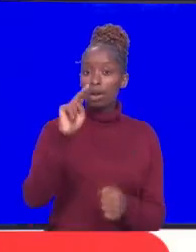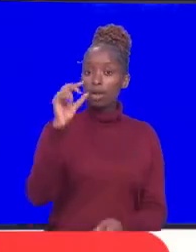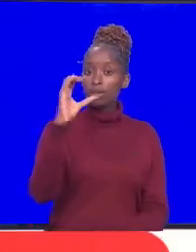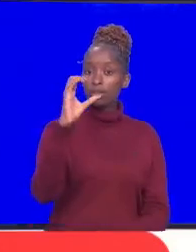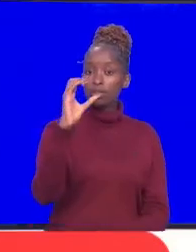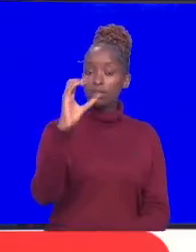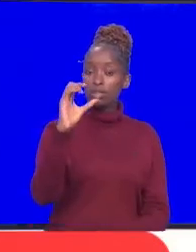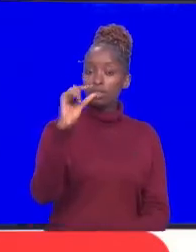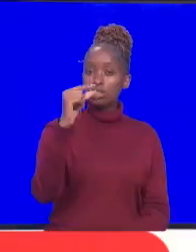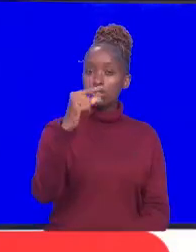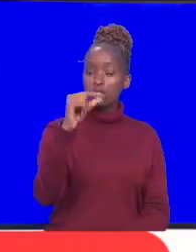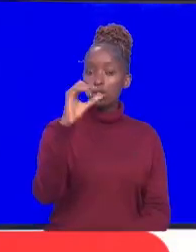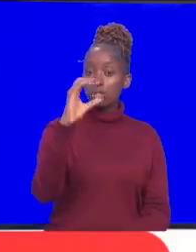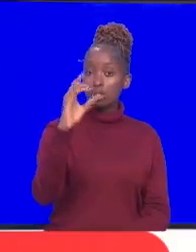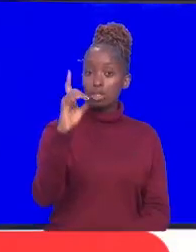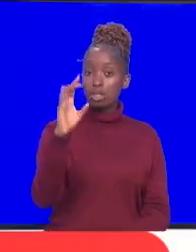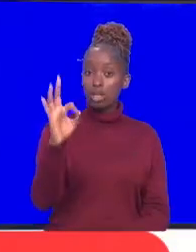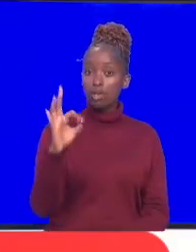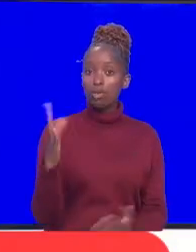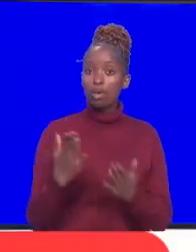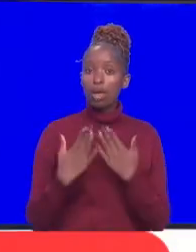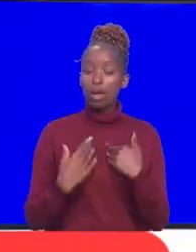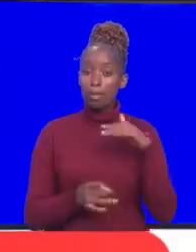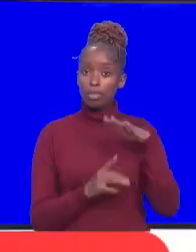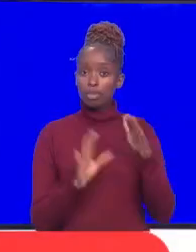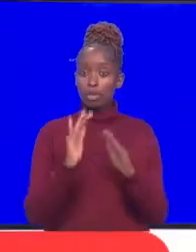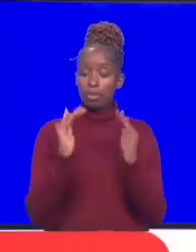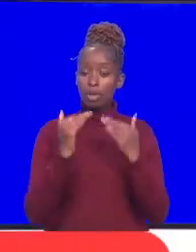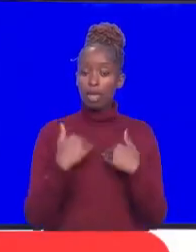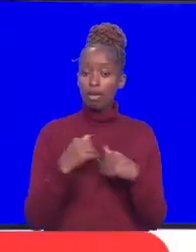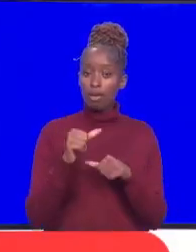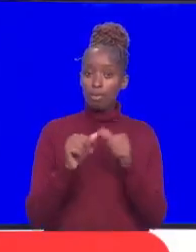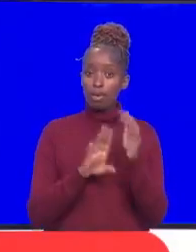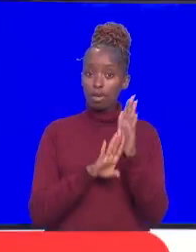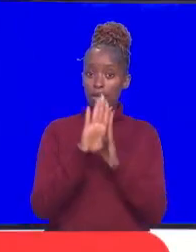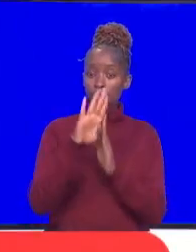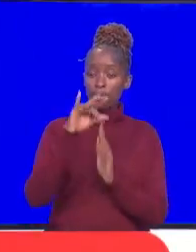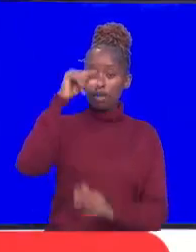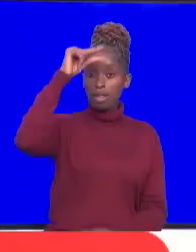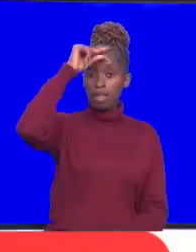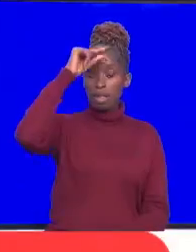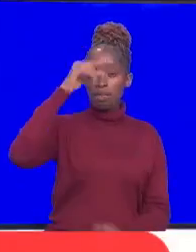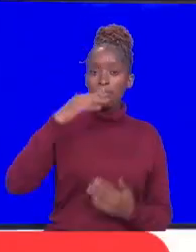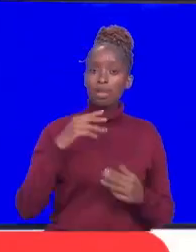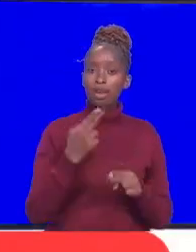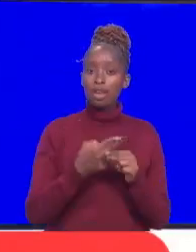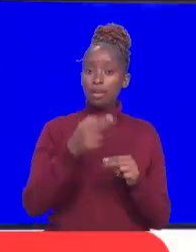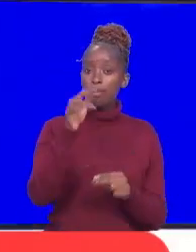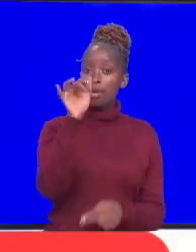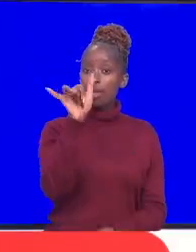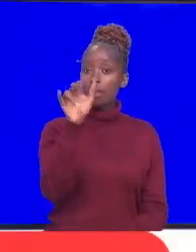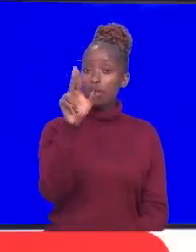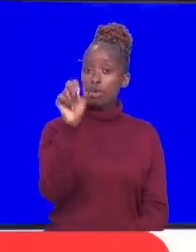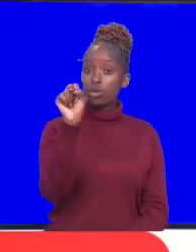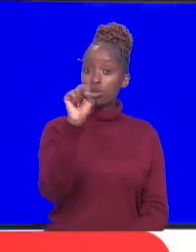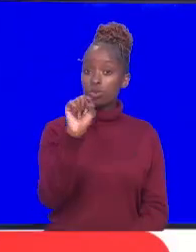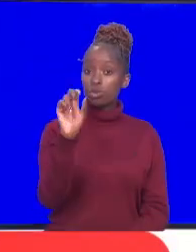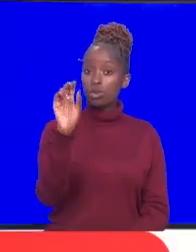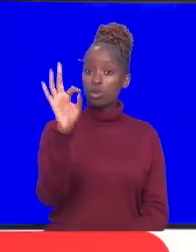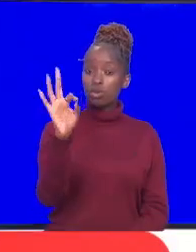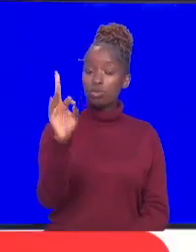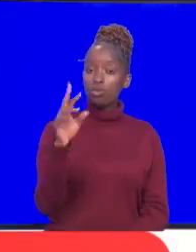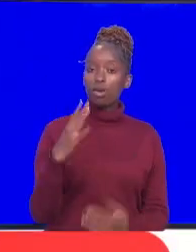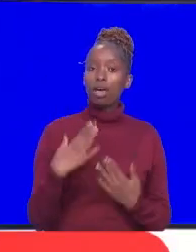Ambapo mkurugenzi mtendaji wa fedha za kimaendeleo ya serikali Yusuf Mbuno ameshauri kamati za